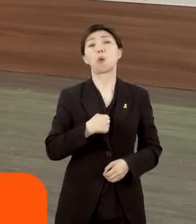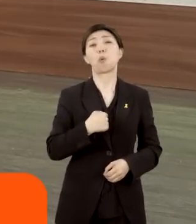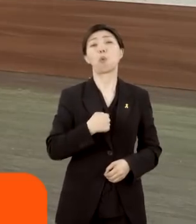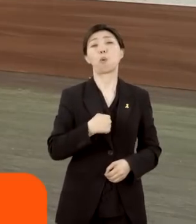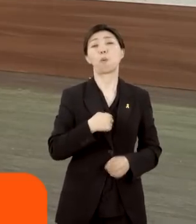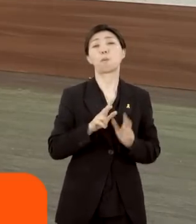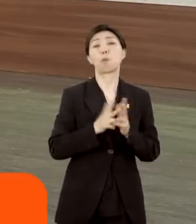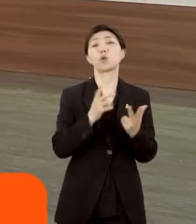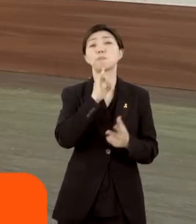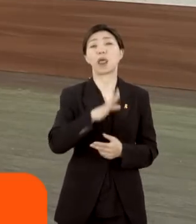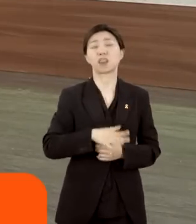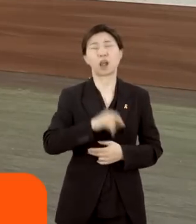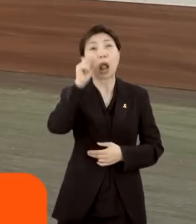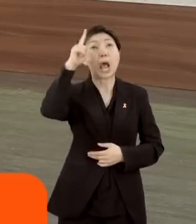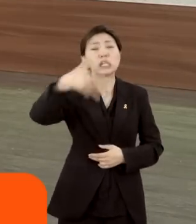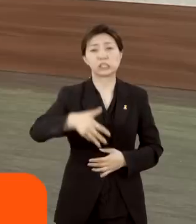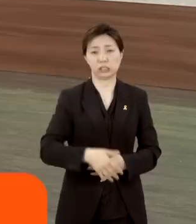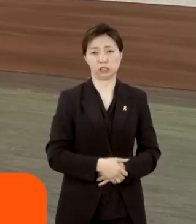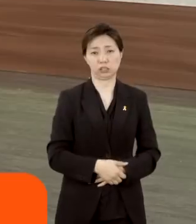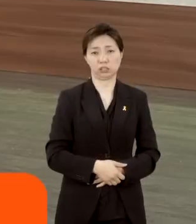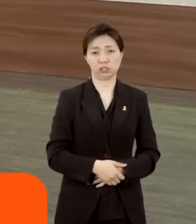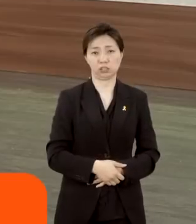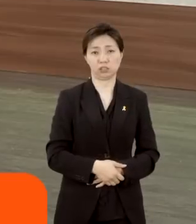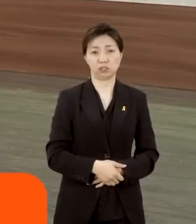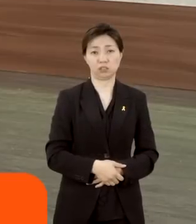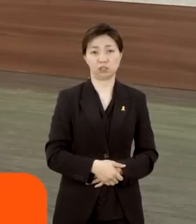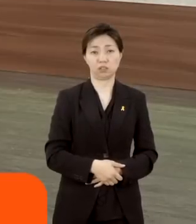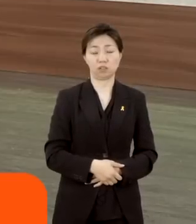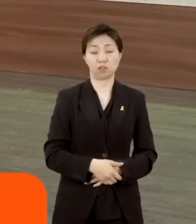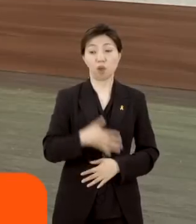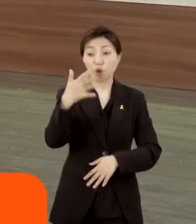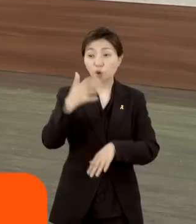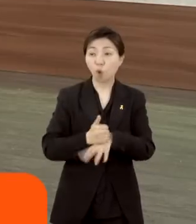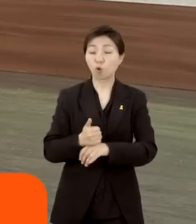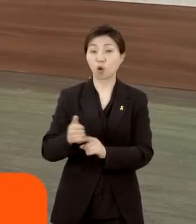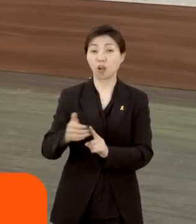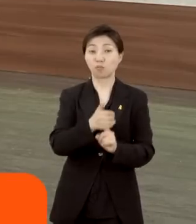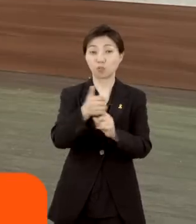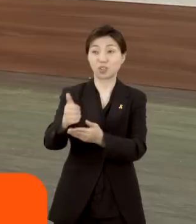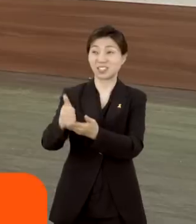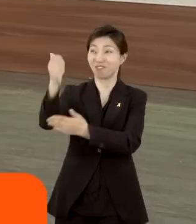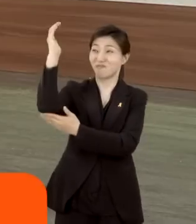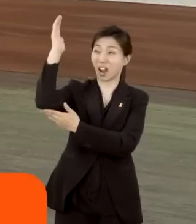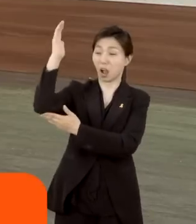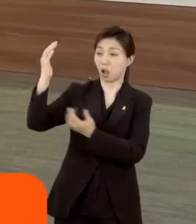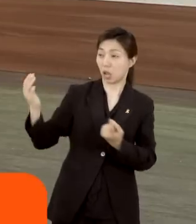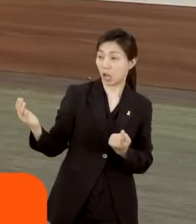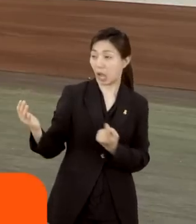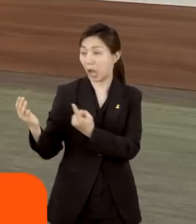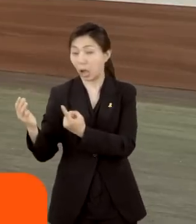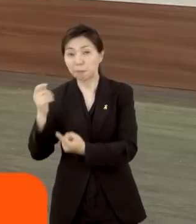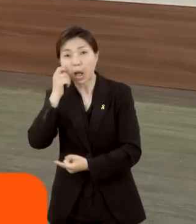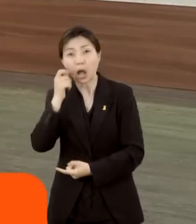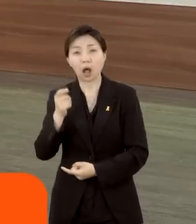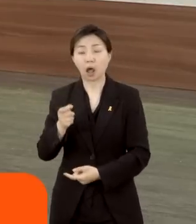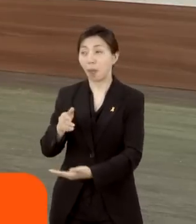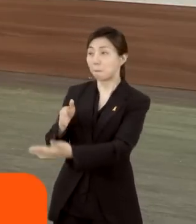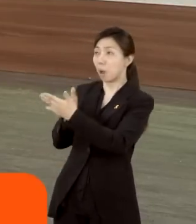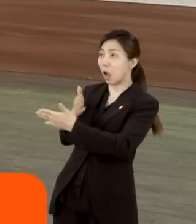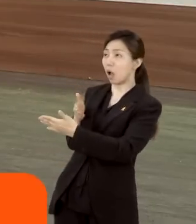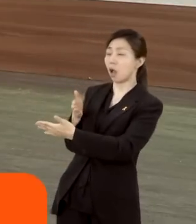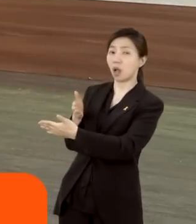그래서 대중들이 대중 모임에 이렇게 참여를 못하도록 딱 선을 그어 버리니까